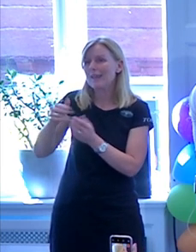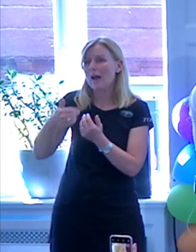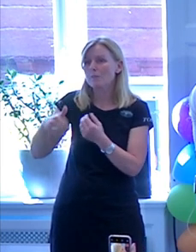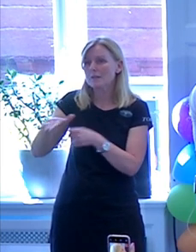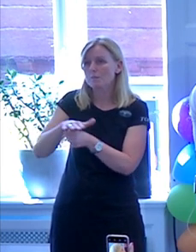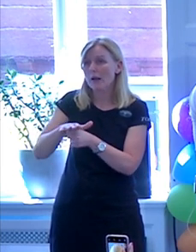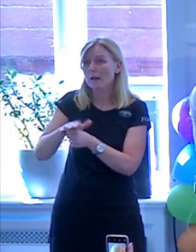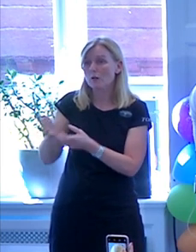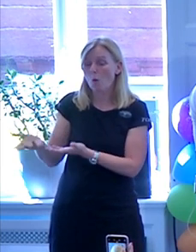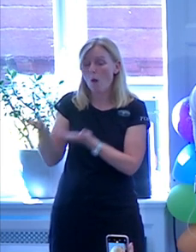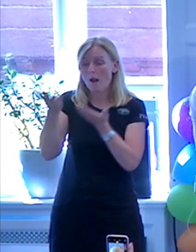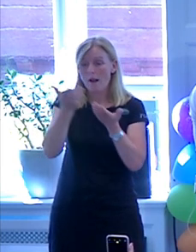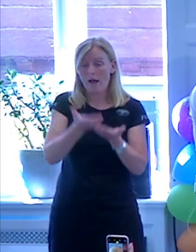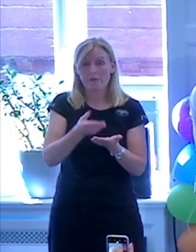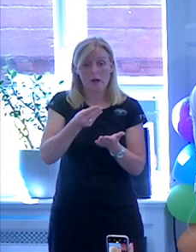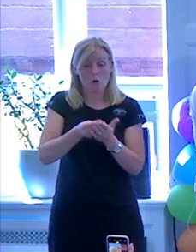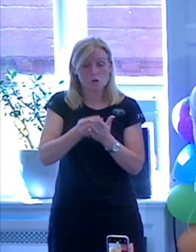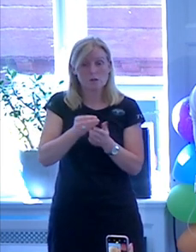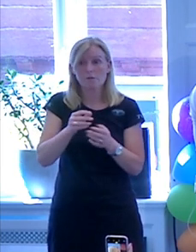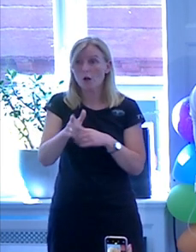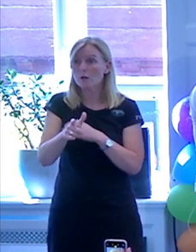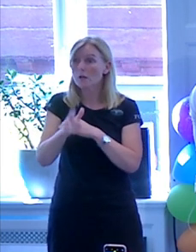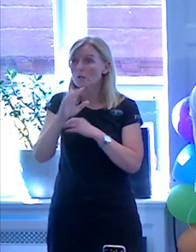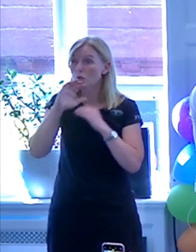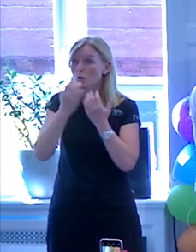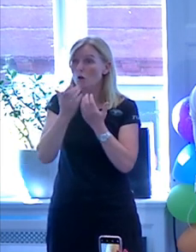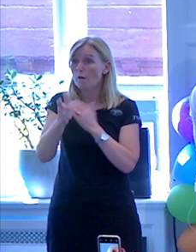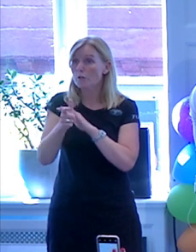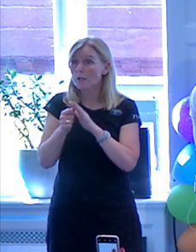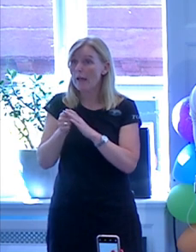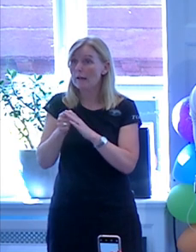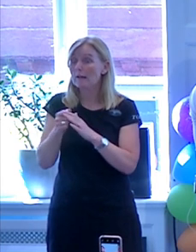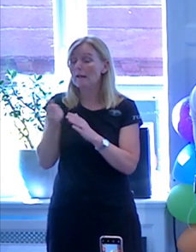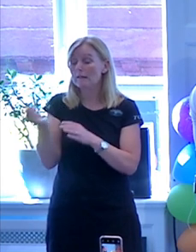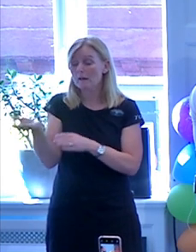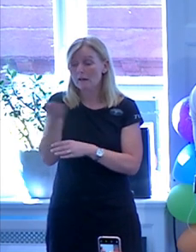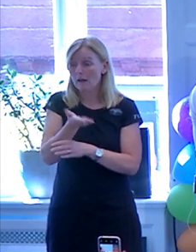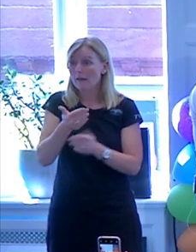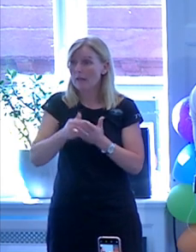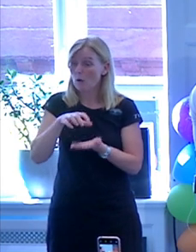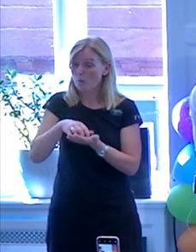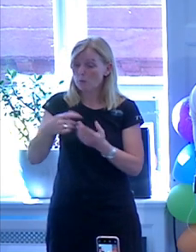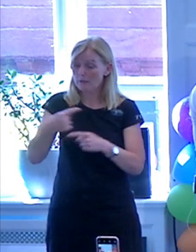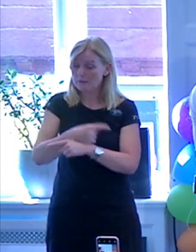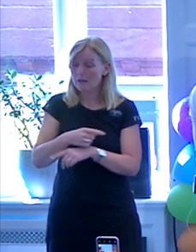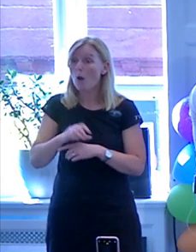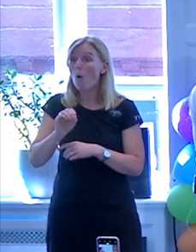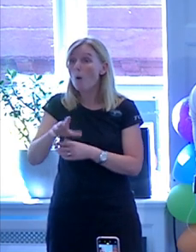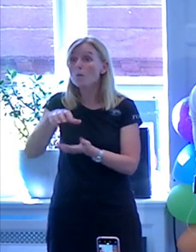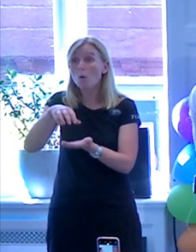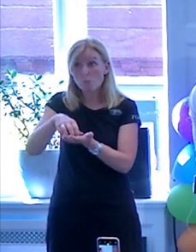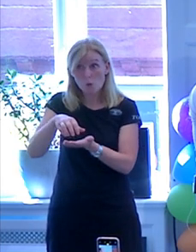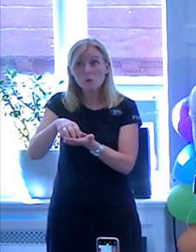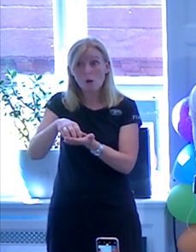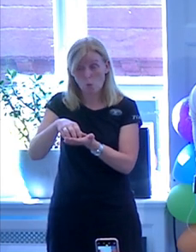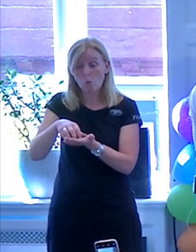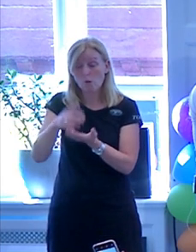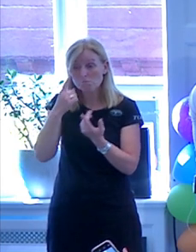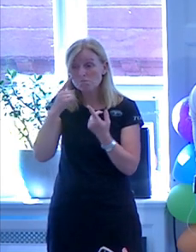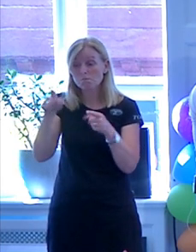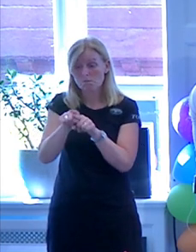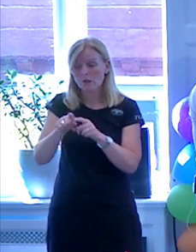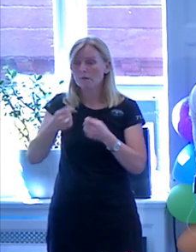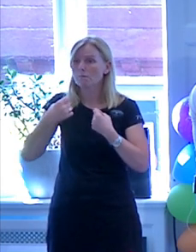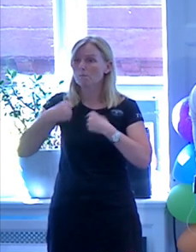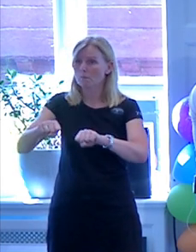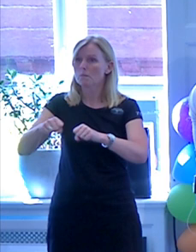arbetsmarknaden så landar kostnaderna för exempelvis socialförsäkringarna i knät på kommunerna. Om då kommunerna gör den här